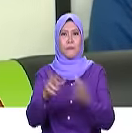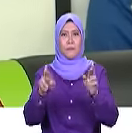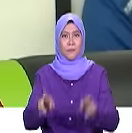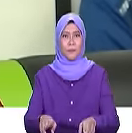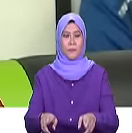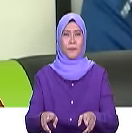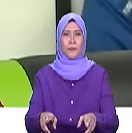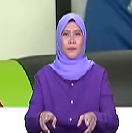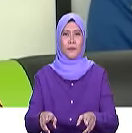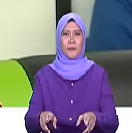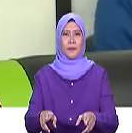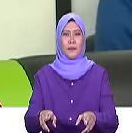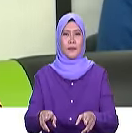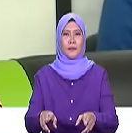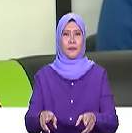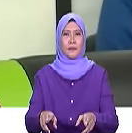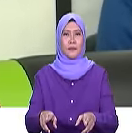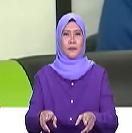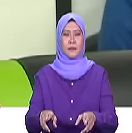rakyat yang